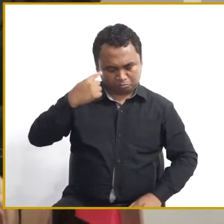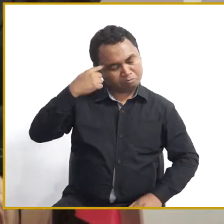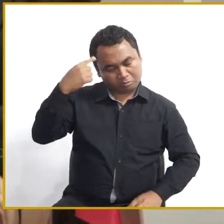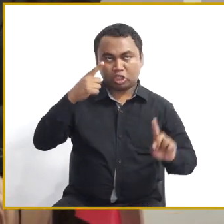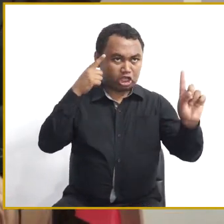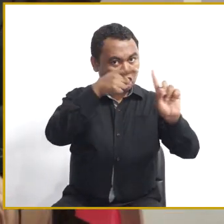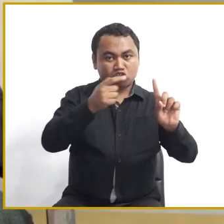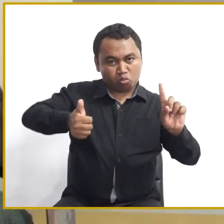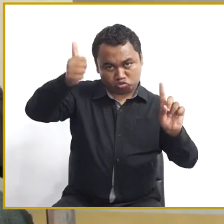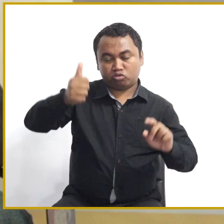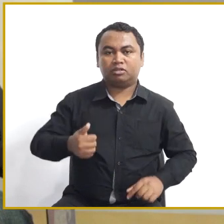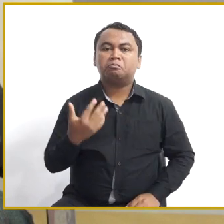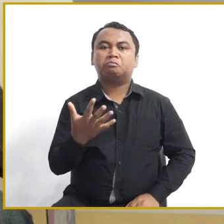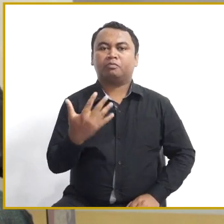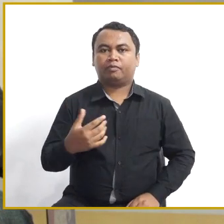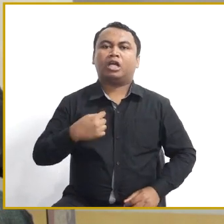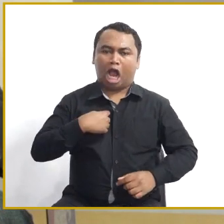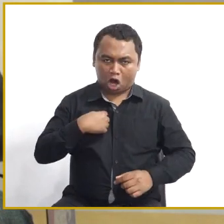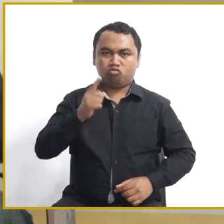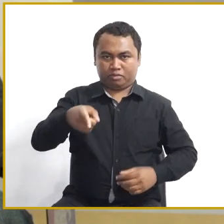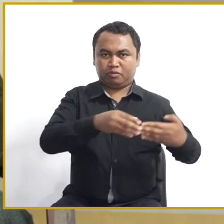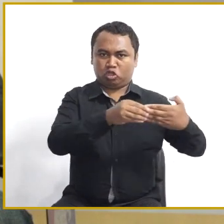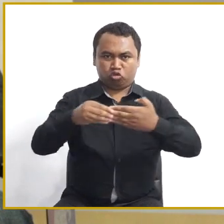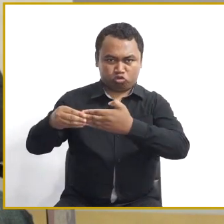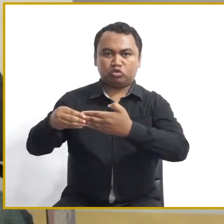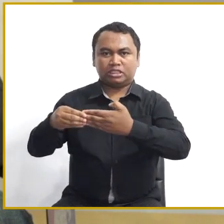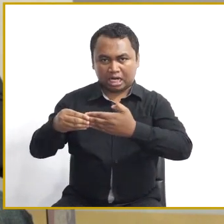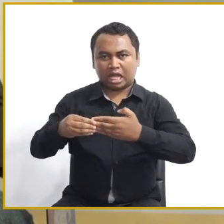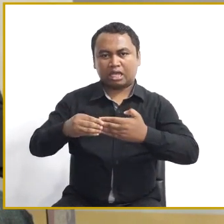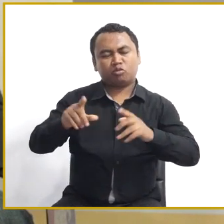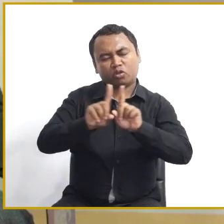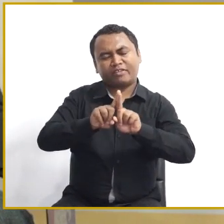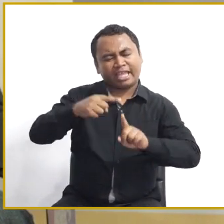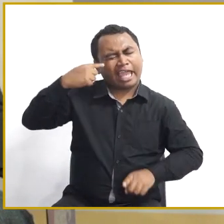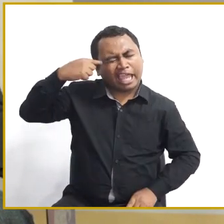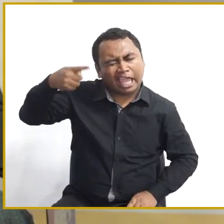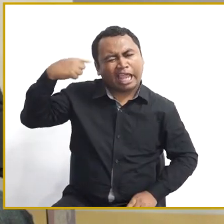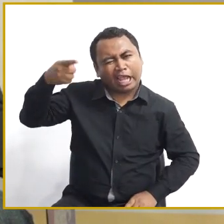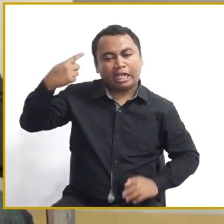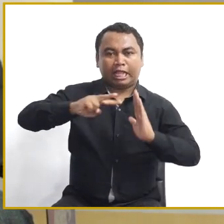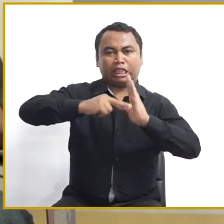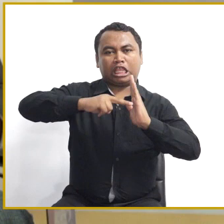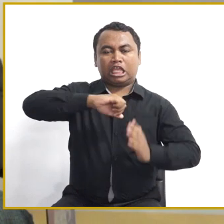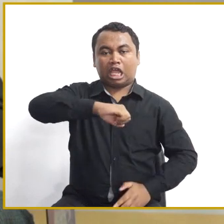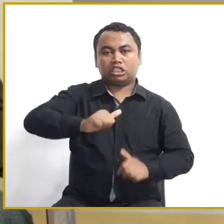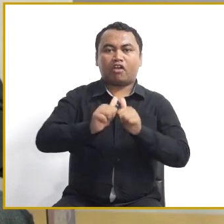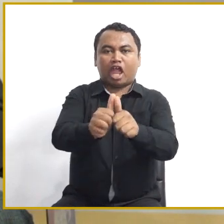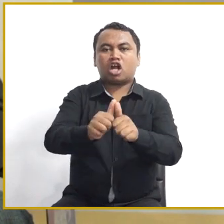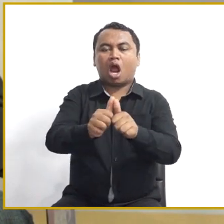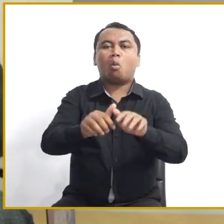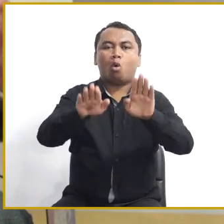anisan'ny mitondra ny vinam-piarahamonina voadinika sy efa ela ny diniana ako iarahana